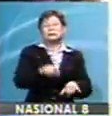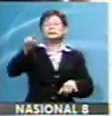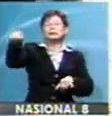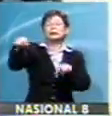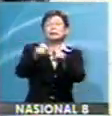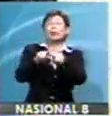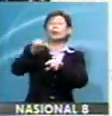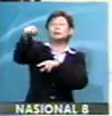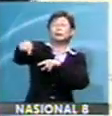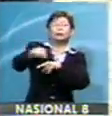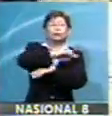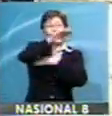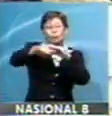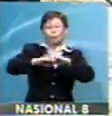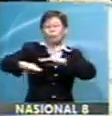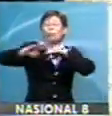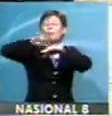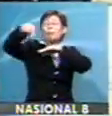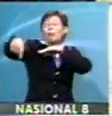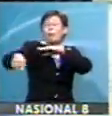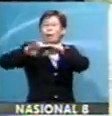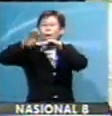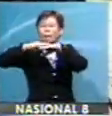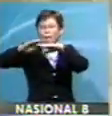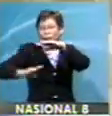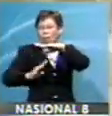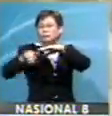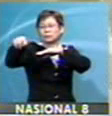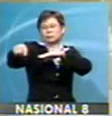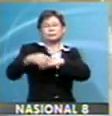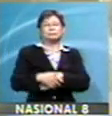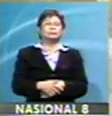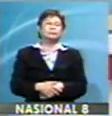macam tu dia semua ambil yang ke bawah macam ni yang rumah dia orang naik banjir